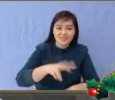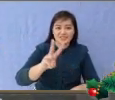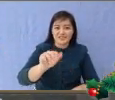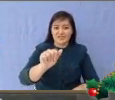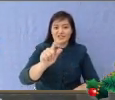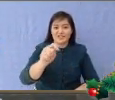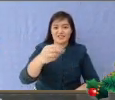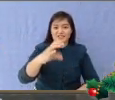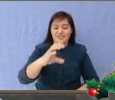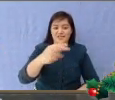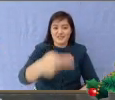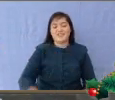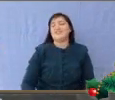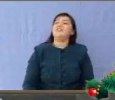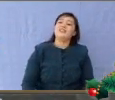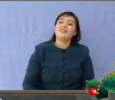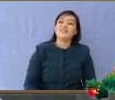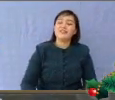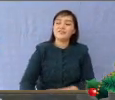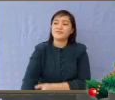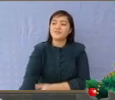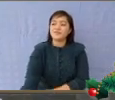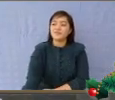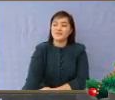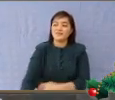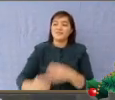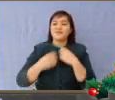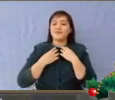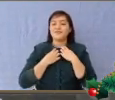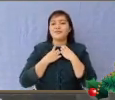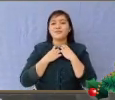kasi mamahalin yung sa'yo, pero parehas lang tayo may sapatos.